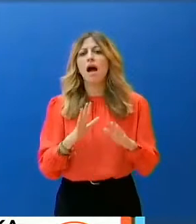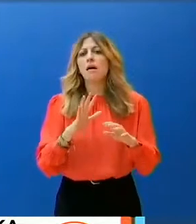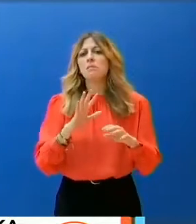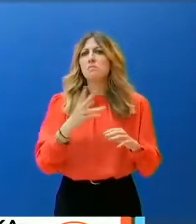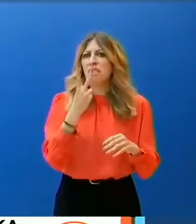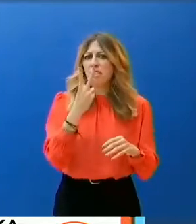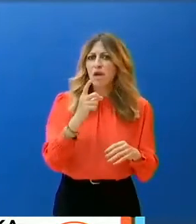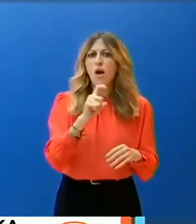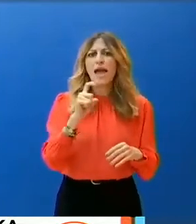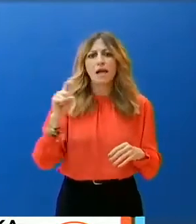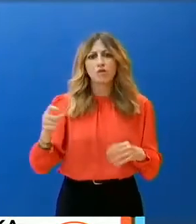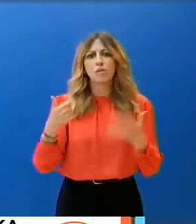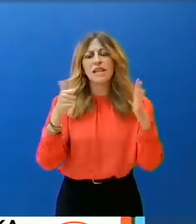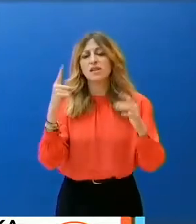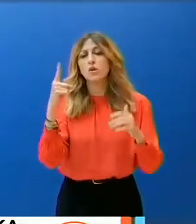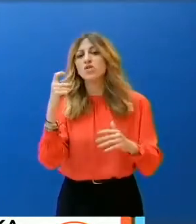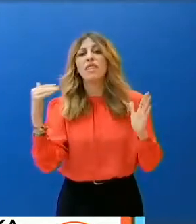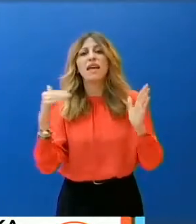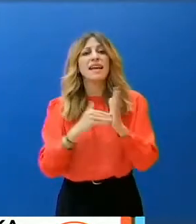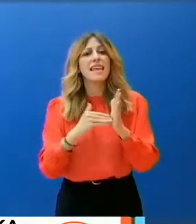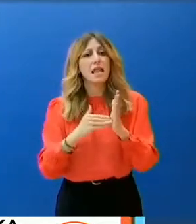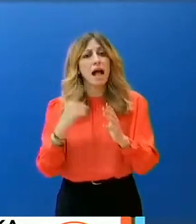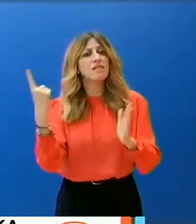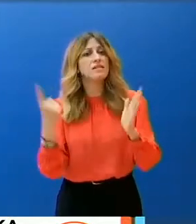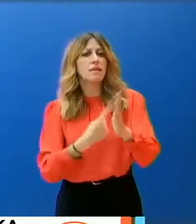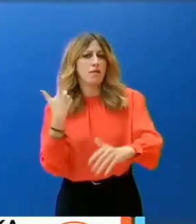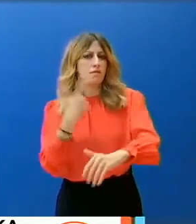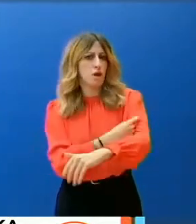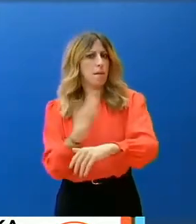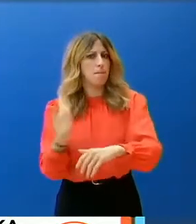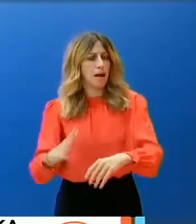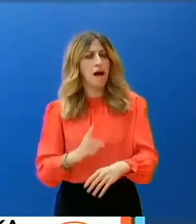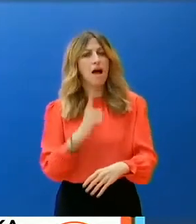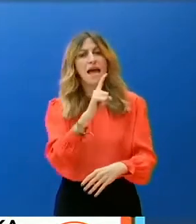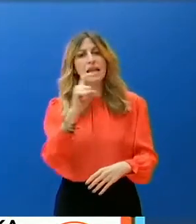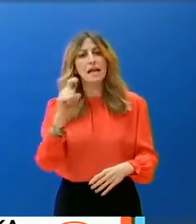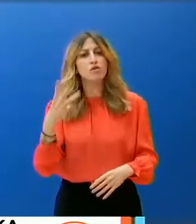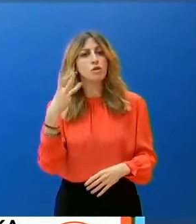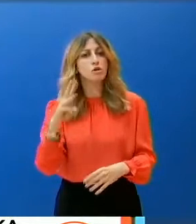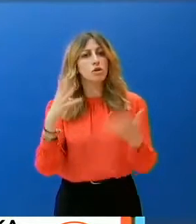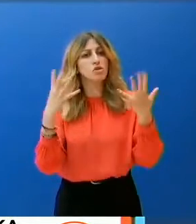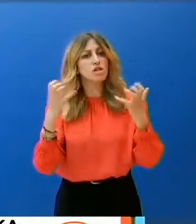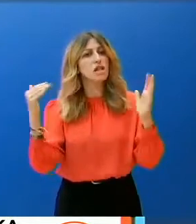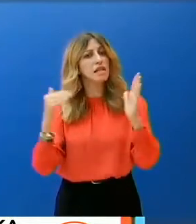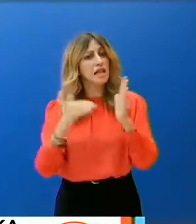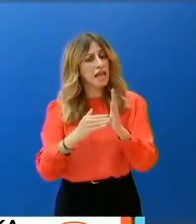ολοκληρώσει τον εμβολιασμό τους περισσότεροι από 1.390.000 πολίτες.